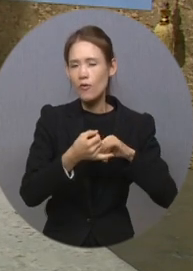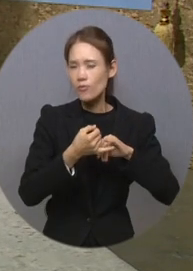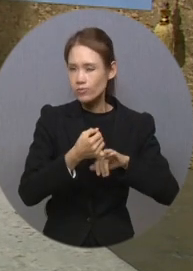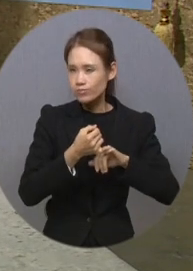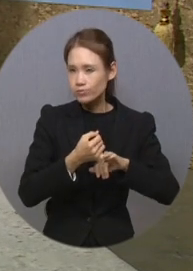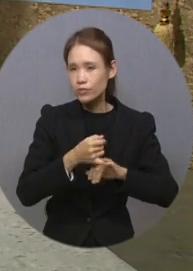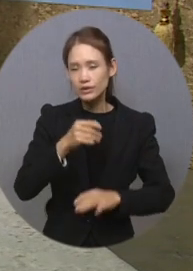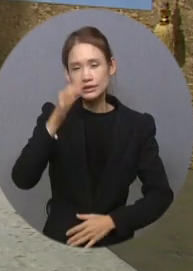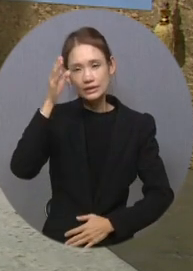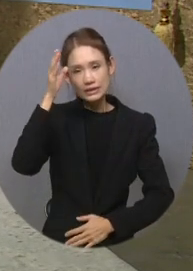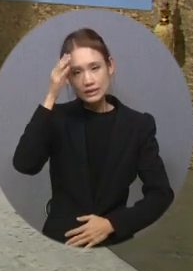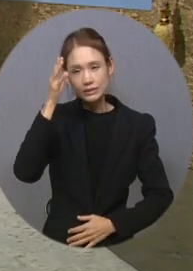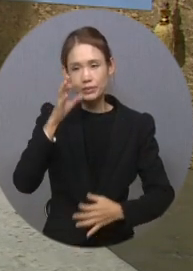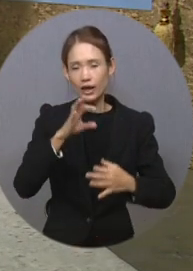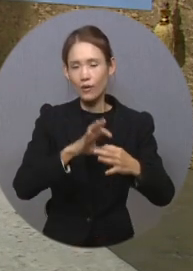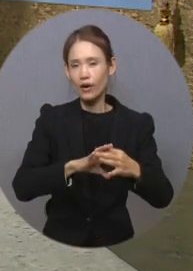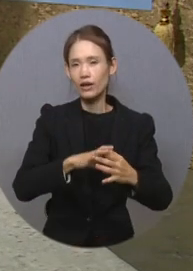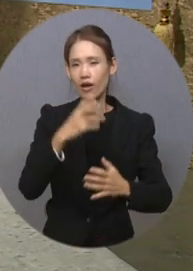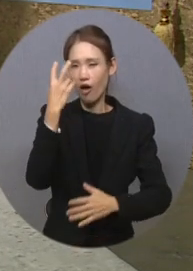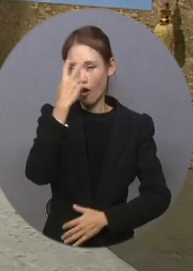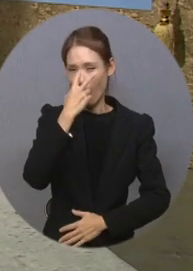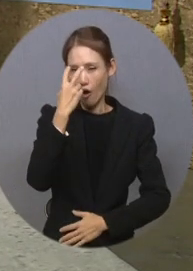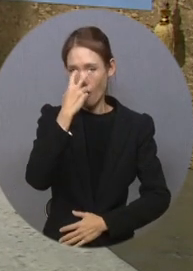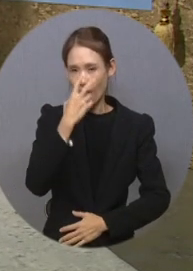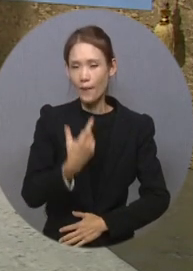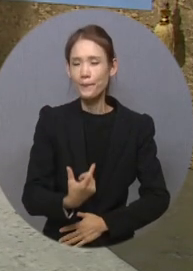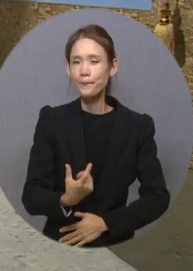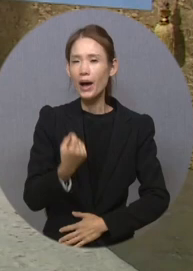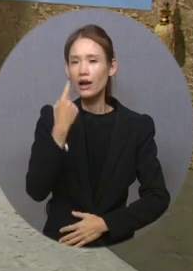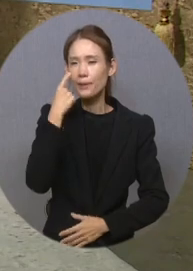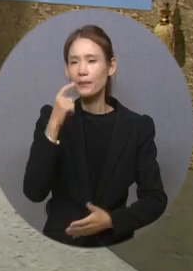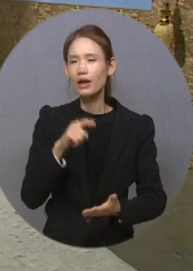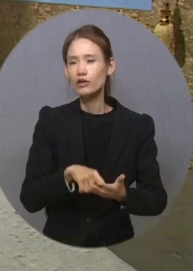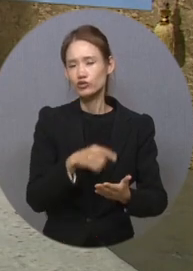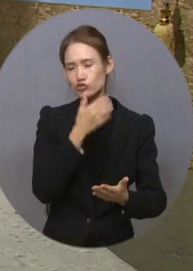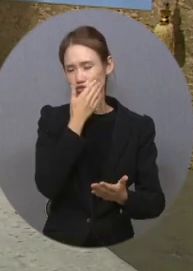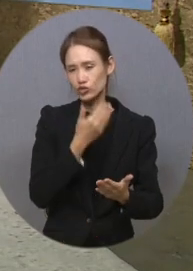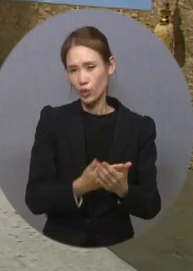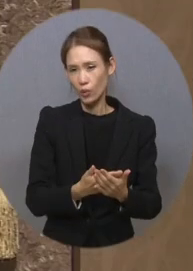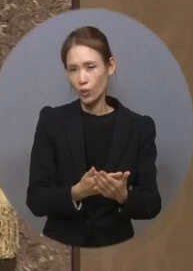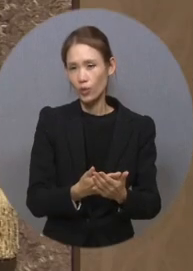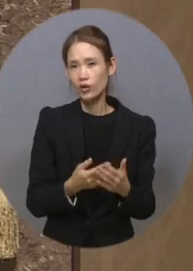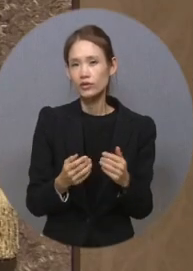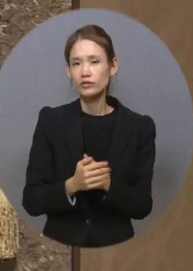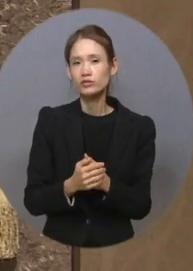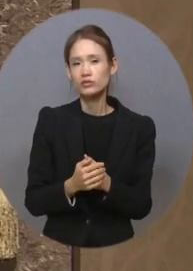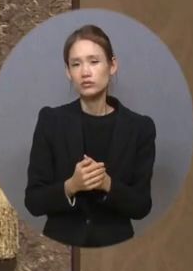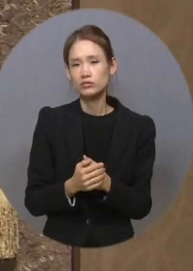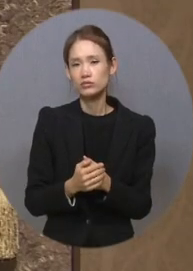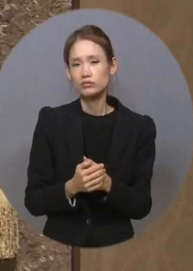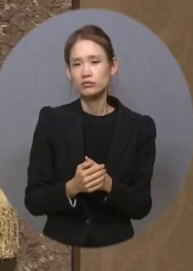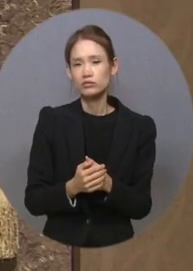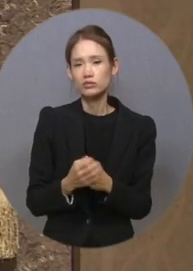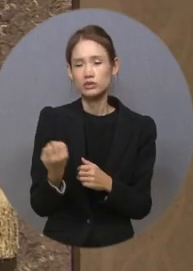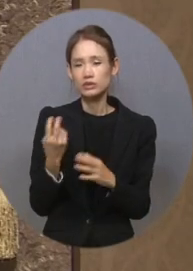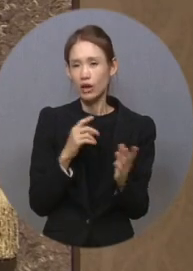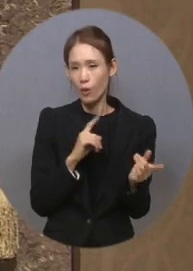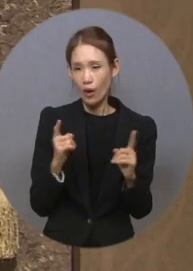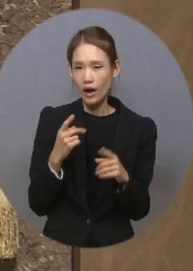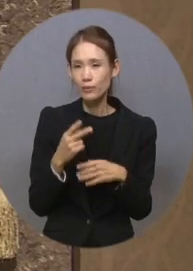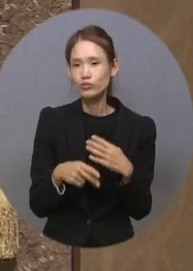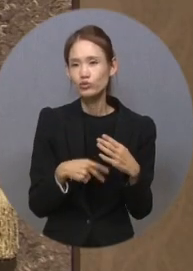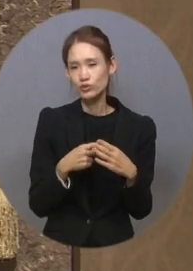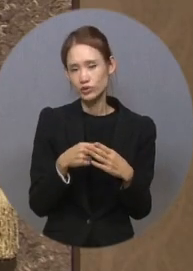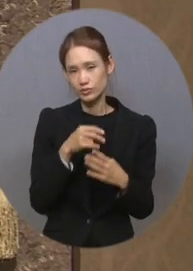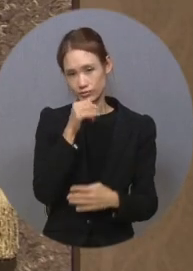관련되는 검진 이런 걸 해가 조기 발견하는 게 굉장히 중요합니다. 네, 그렇다고 하더라고요. 그래서 무슨 이 재활 프로그램도